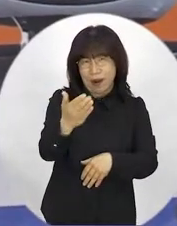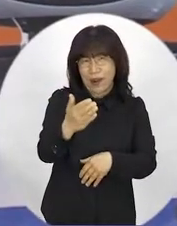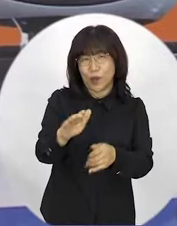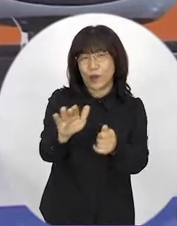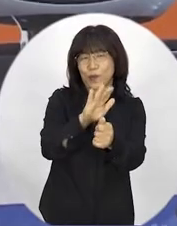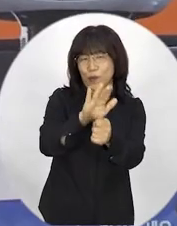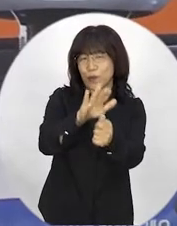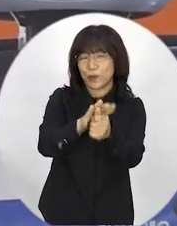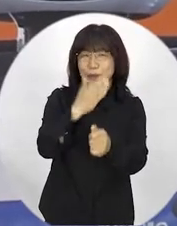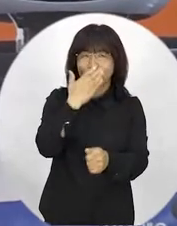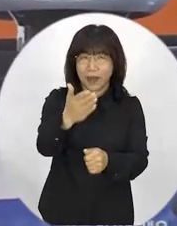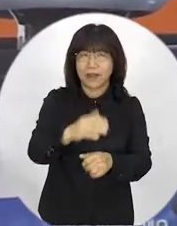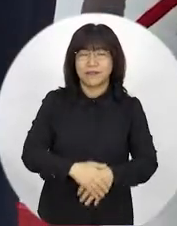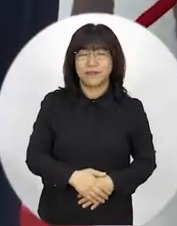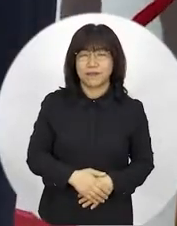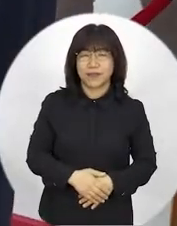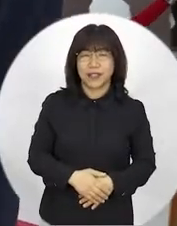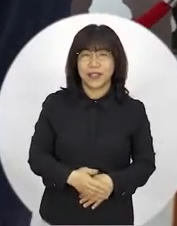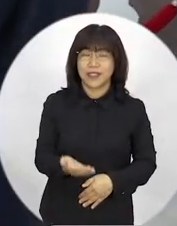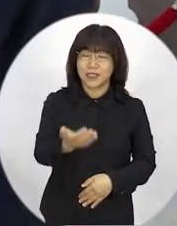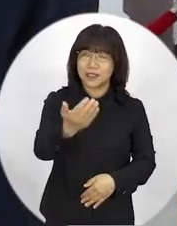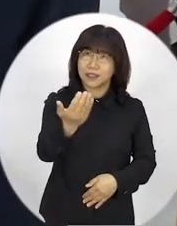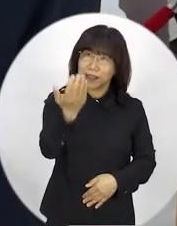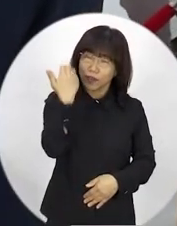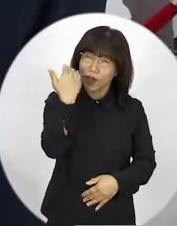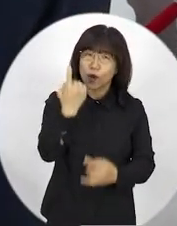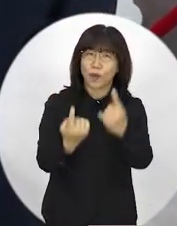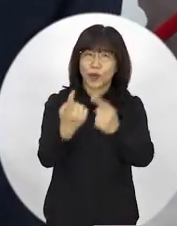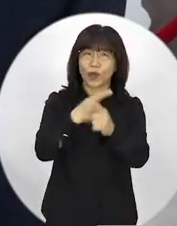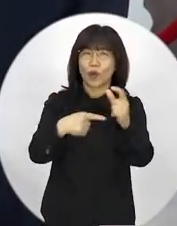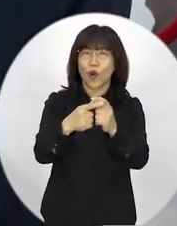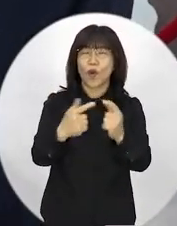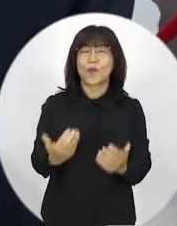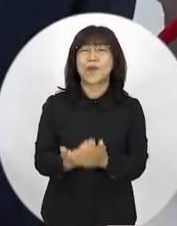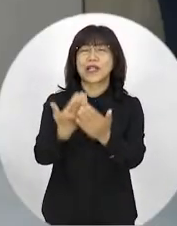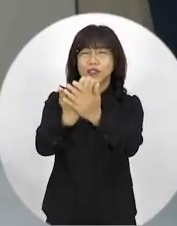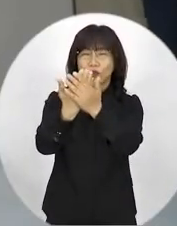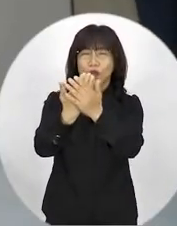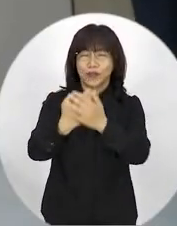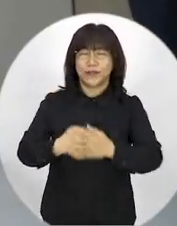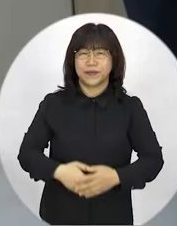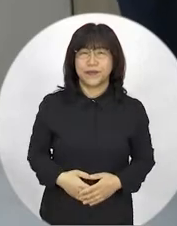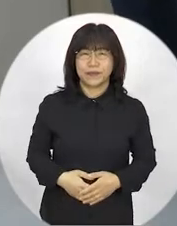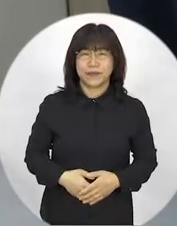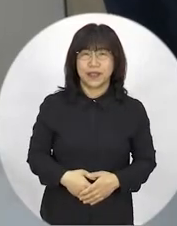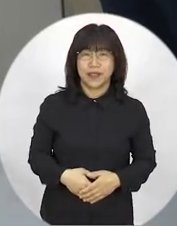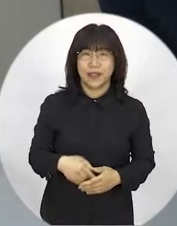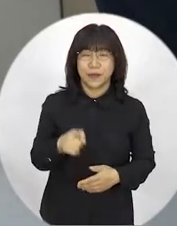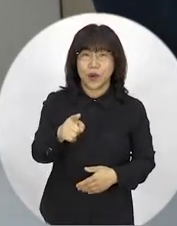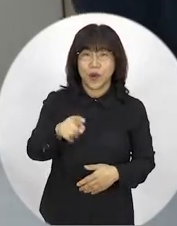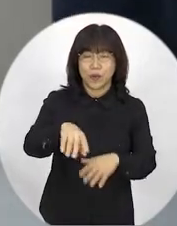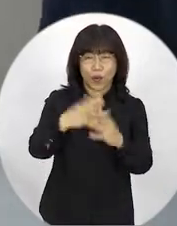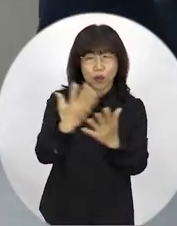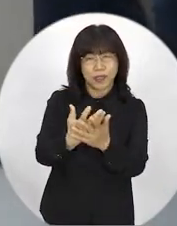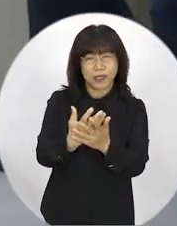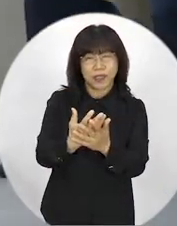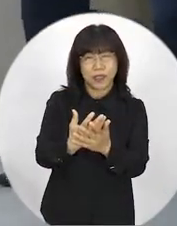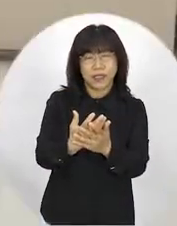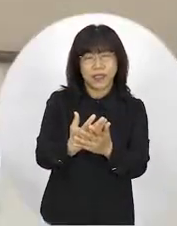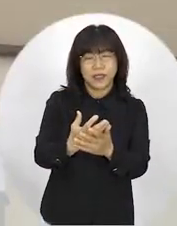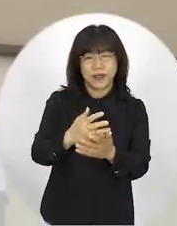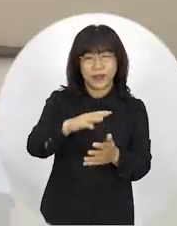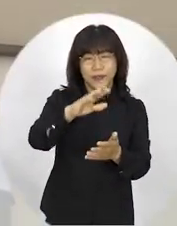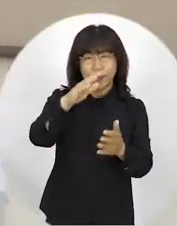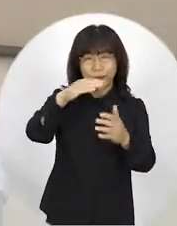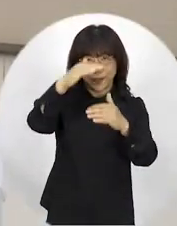있습니다 기존 민원안내 로봇들의 기능뿐 아니라 전국 지자체 최초로 9 자체 빅데이터 시스템과